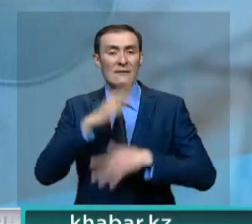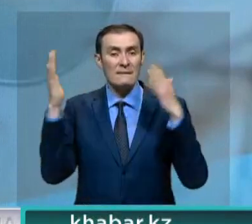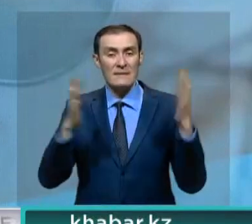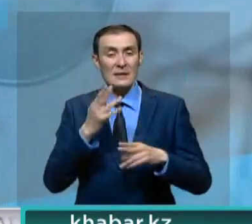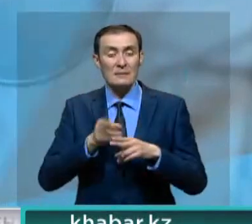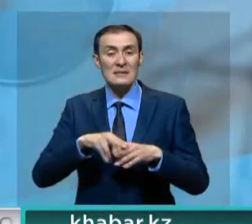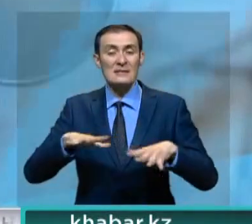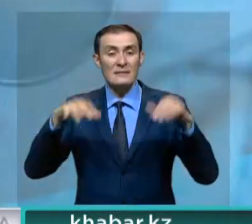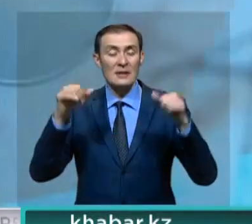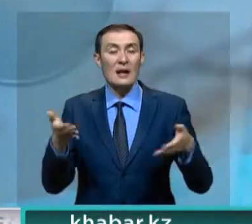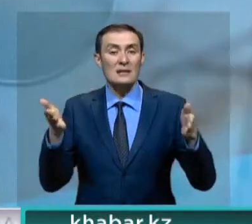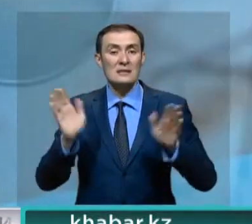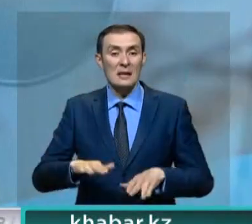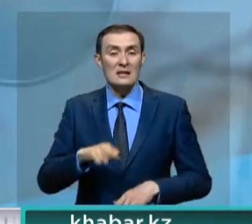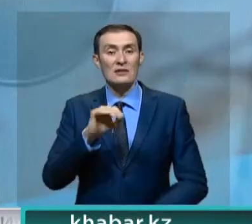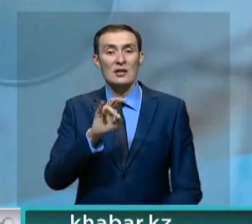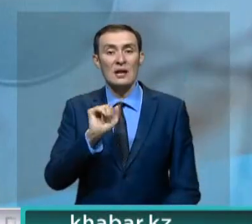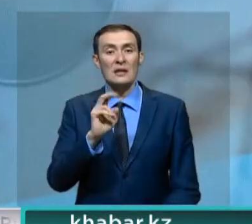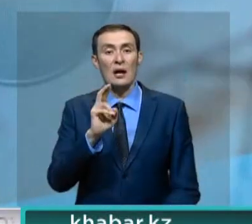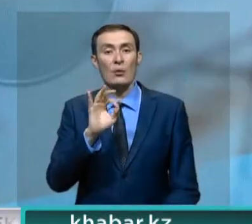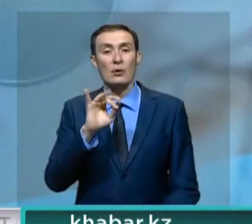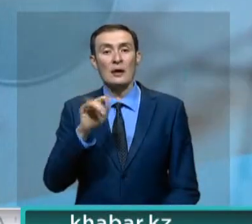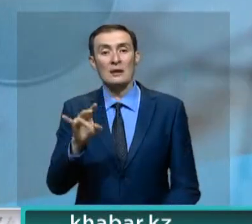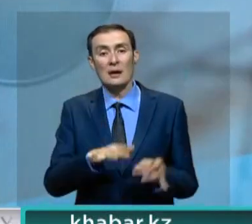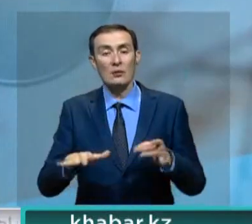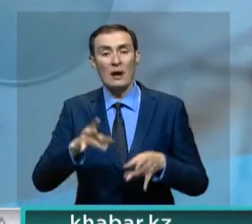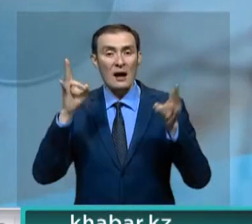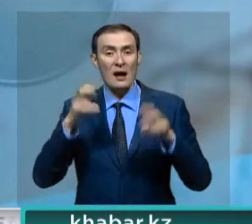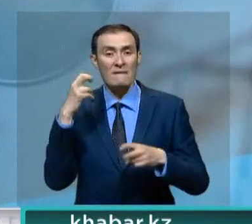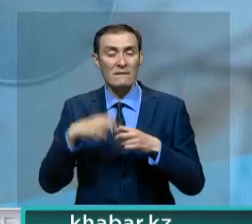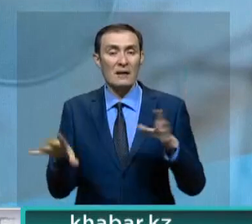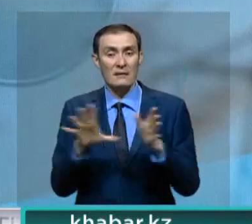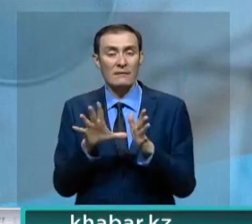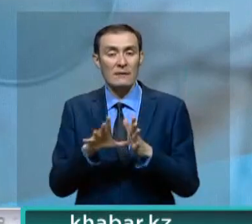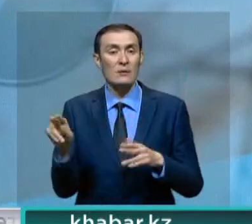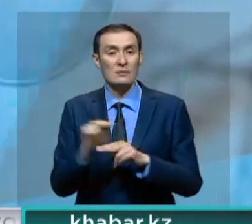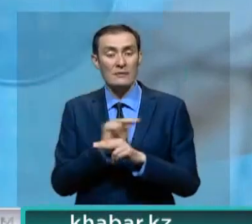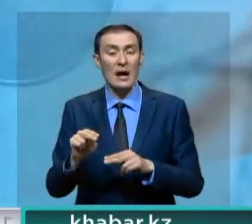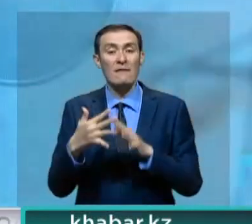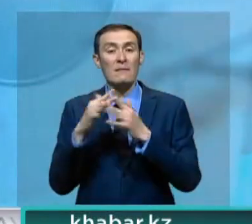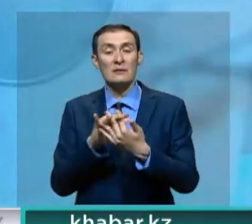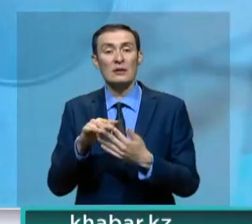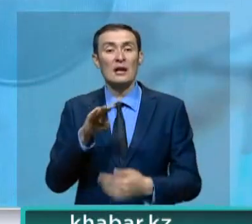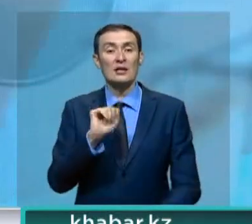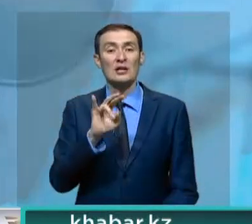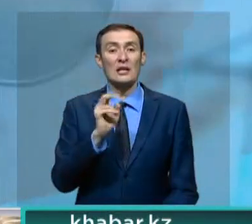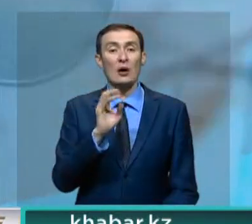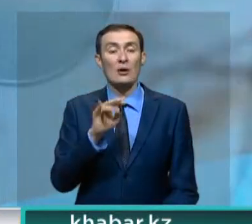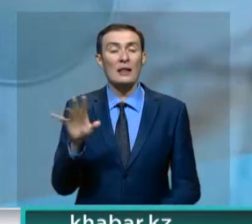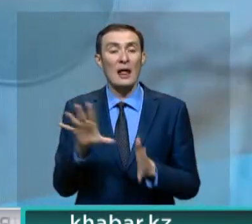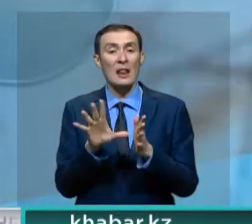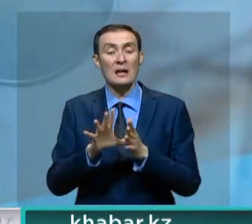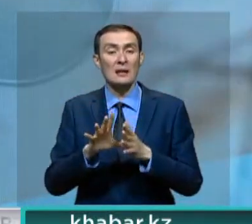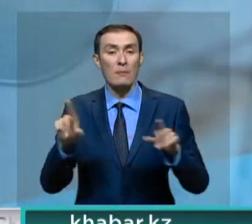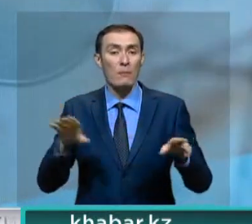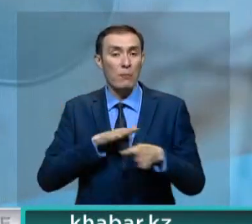без света остались жители Жанакурганского района. Авария на линиях частично устранена. Вот в поселке Жанакурган